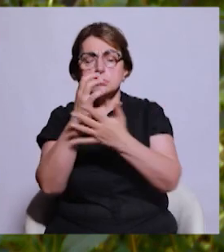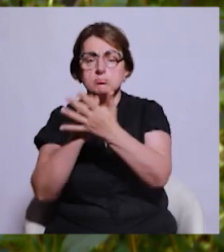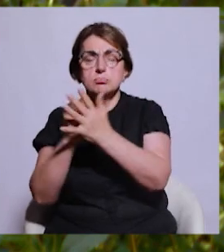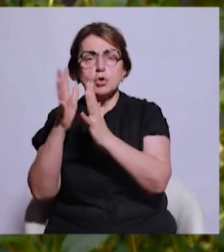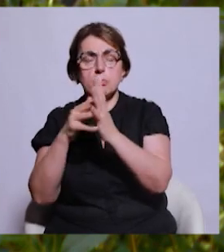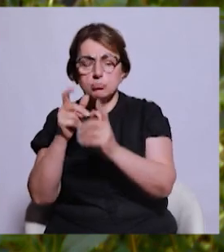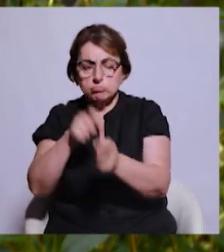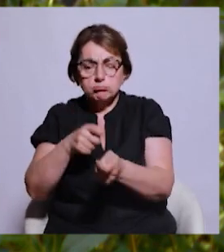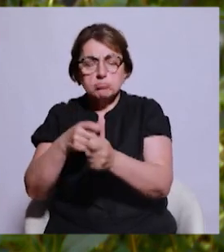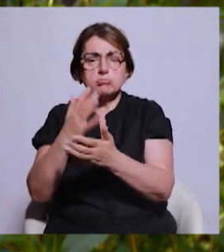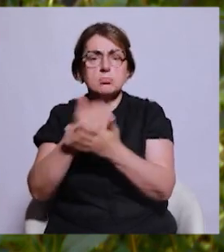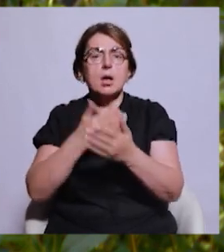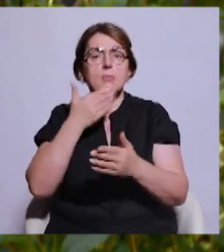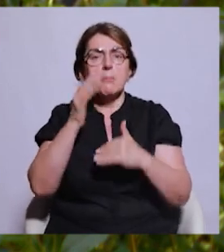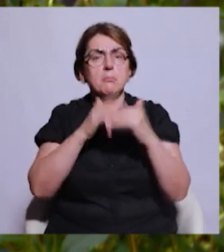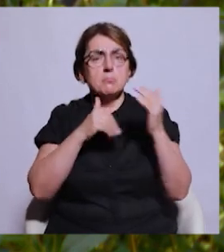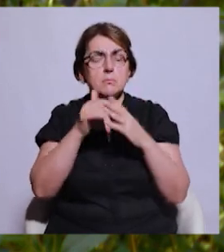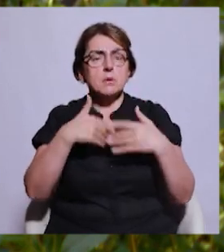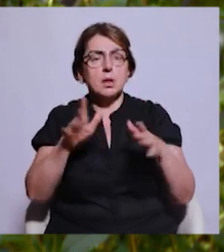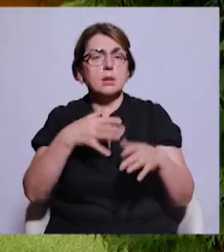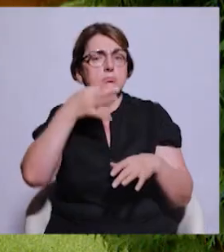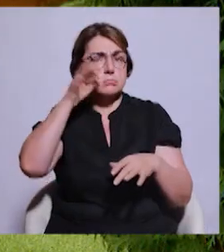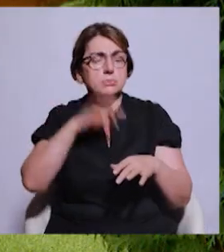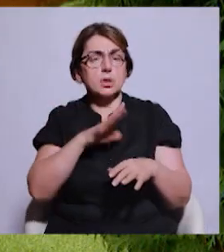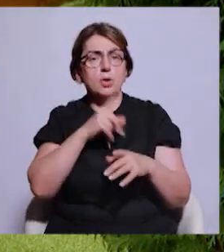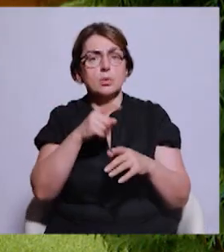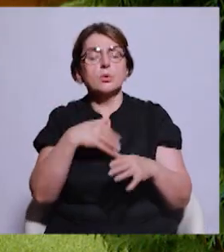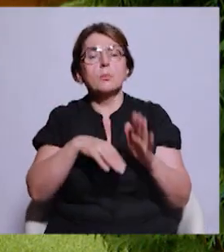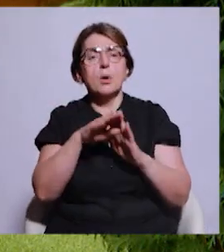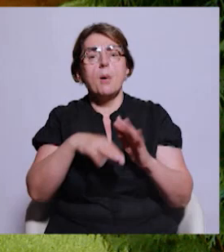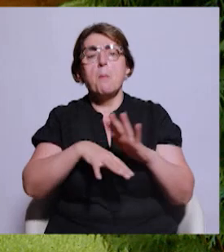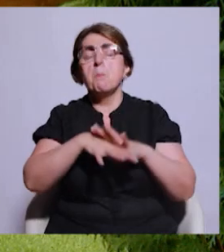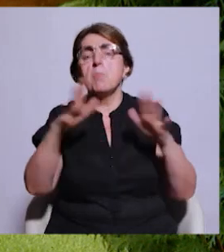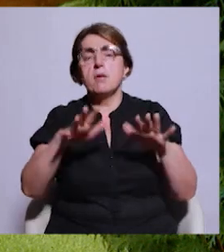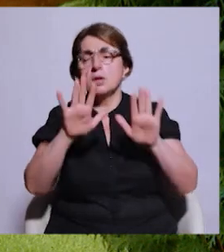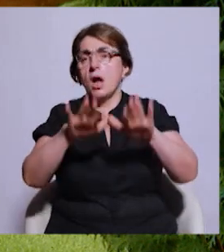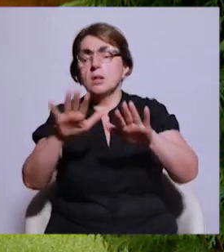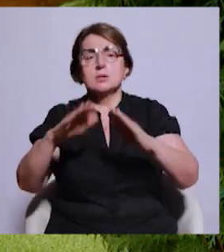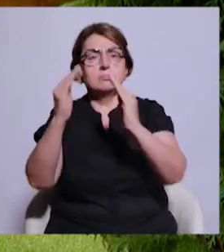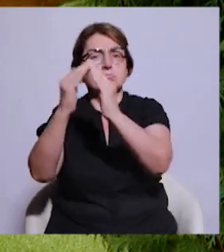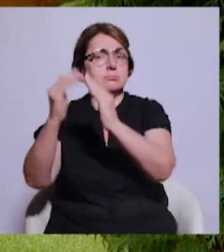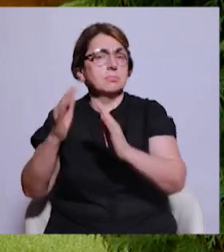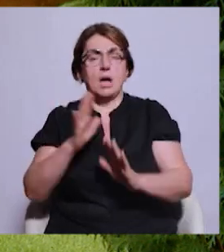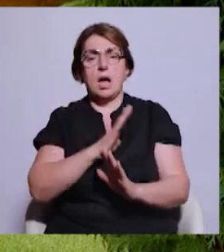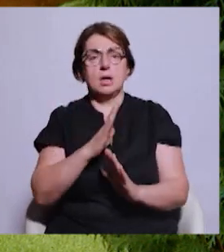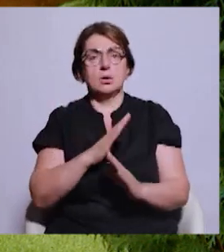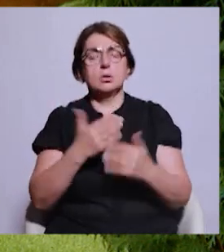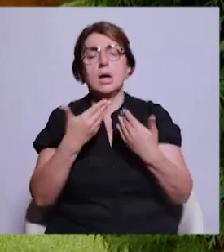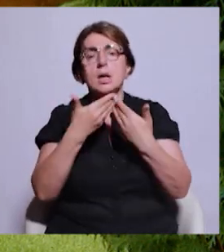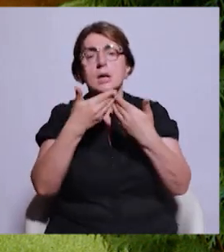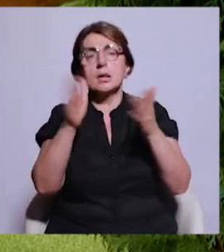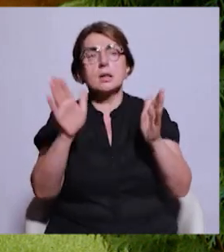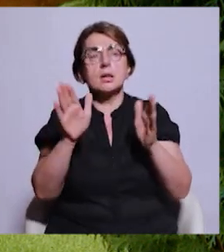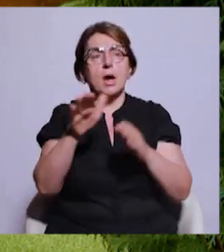და სამეურნეო საქმიანობა ბევრად უფრო მარტივი და პრაქტიკული იყო, მაშინ შედარებით ბევრი დაუსახლებელი ადგილი იყო და